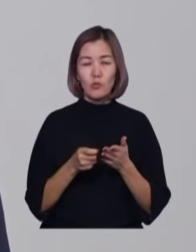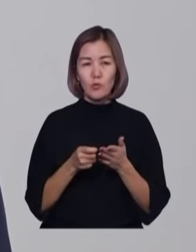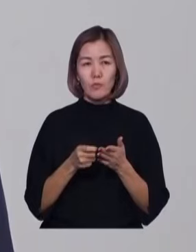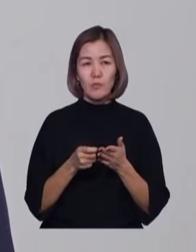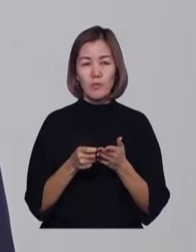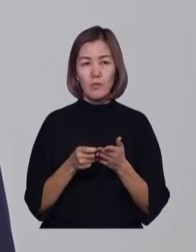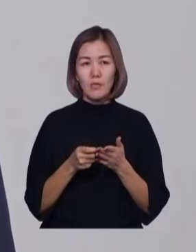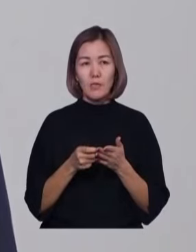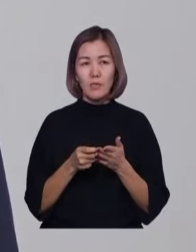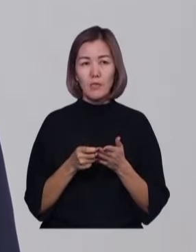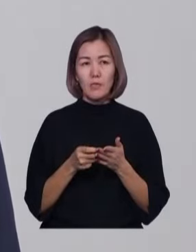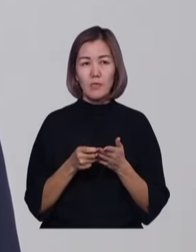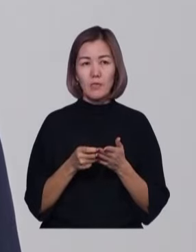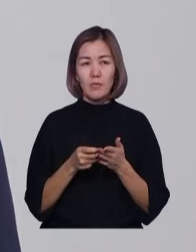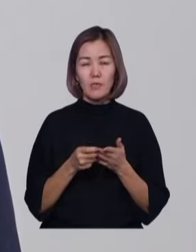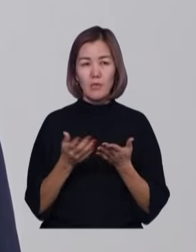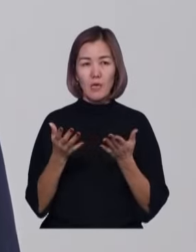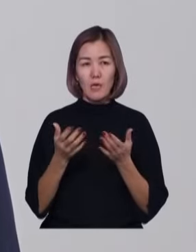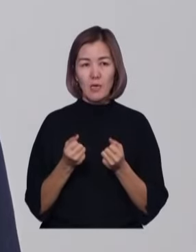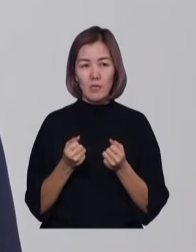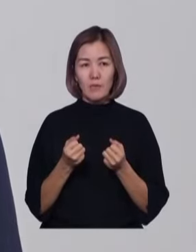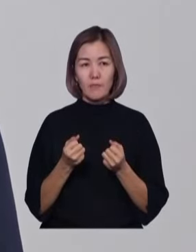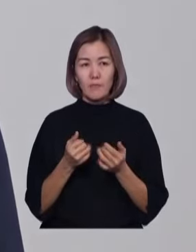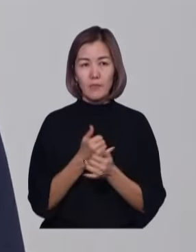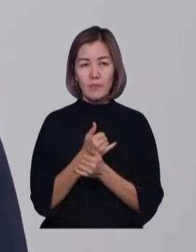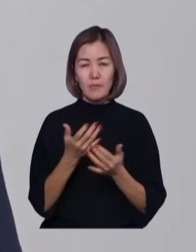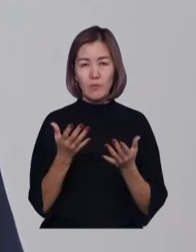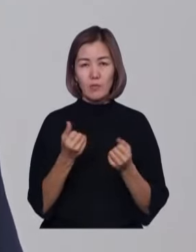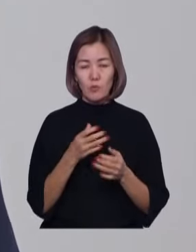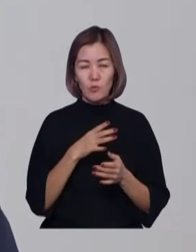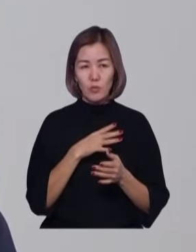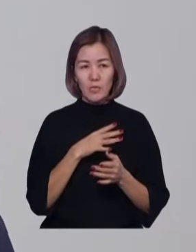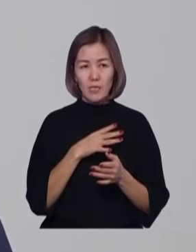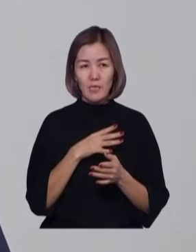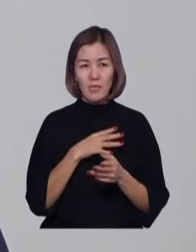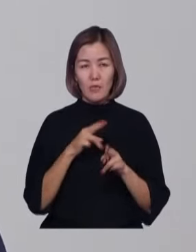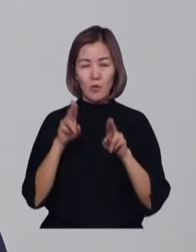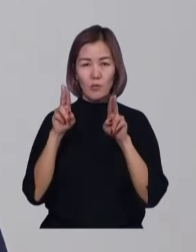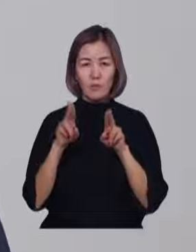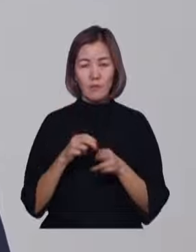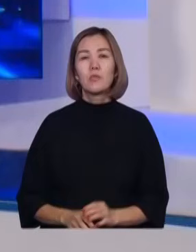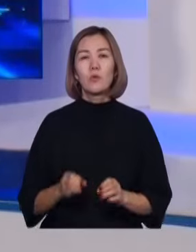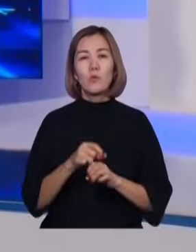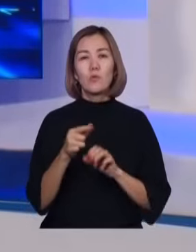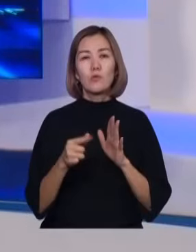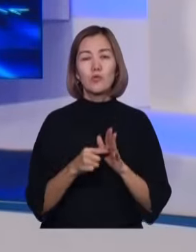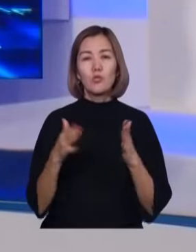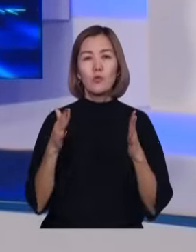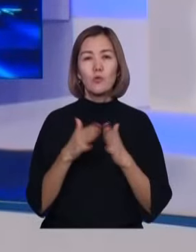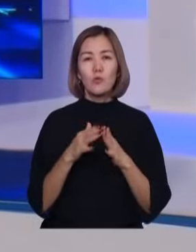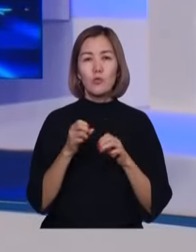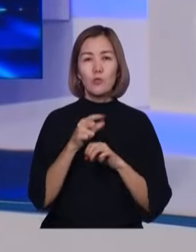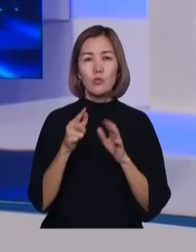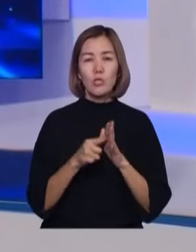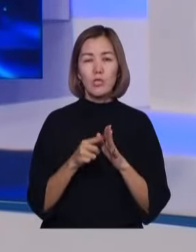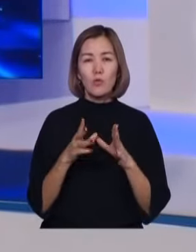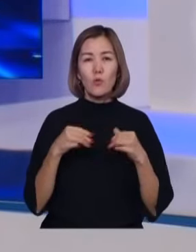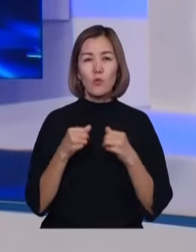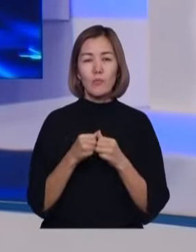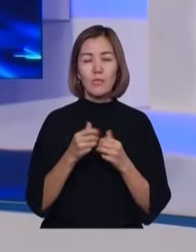өтініштерге байланысты өзі тегін жол жүруге мүмкіндік алған. Мінекей осы ережені бекітіп бердік. 17 үй